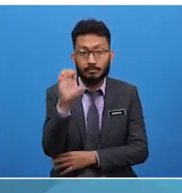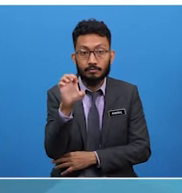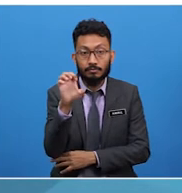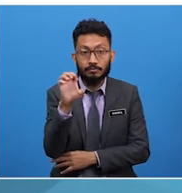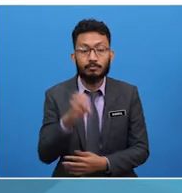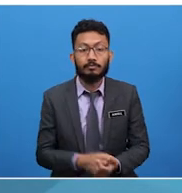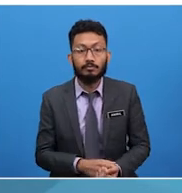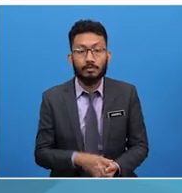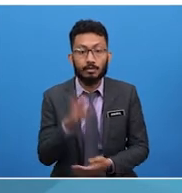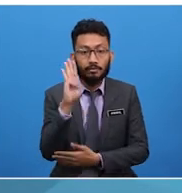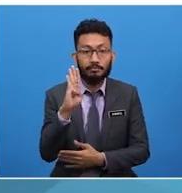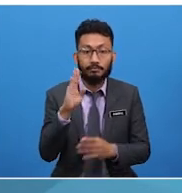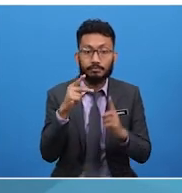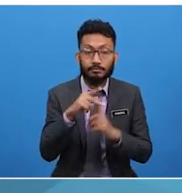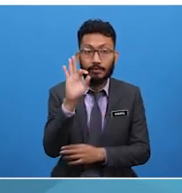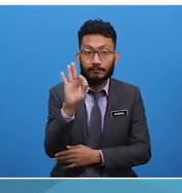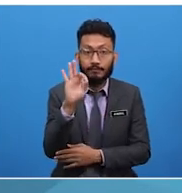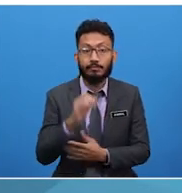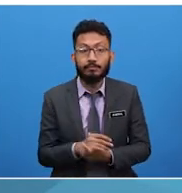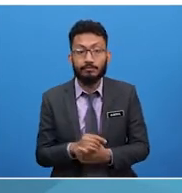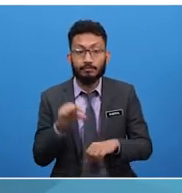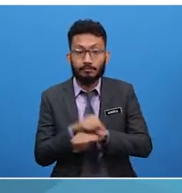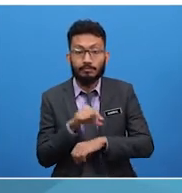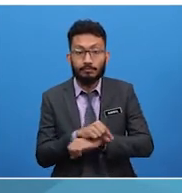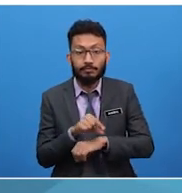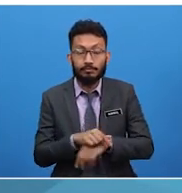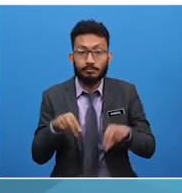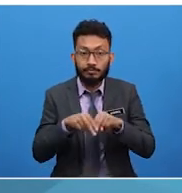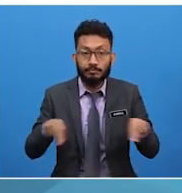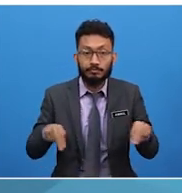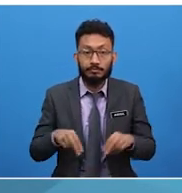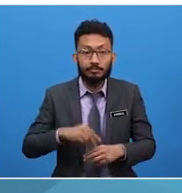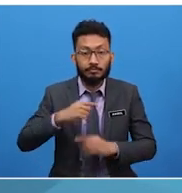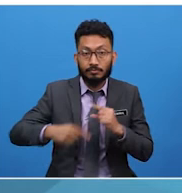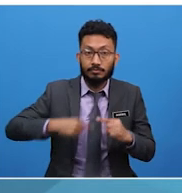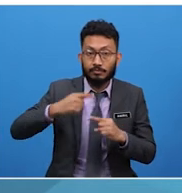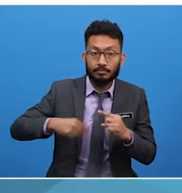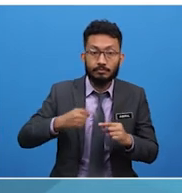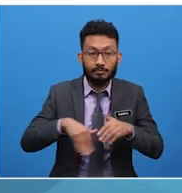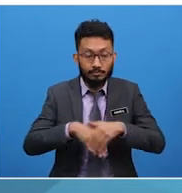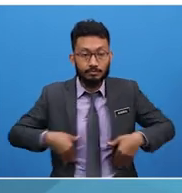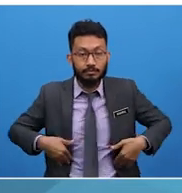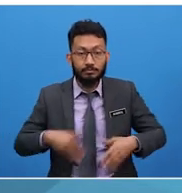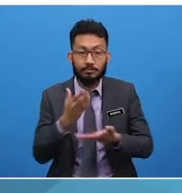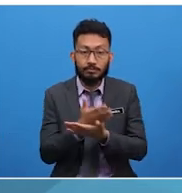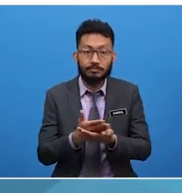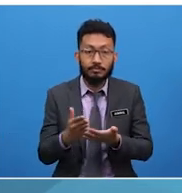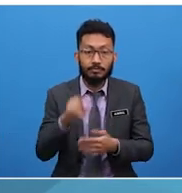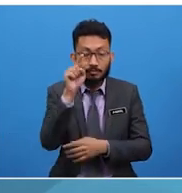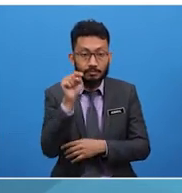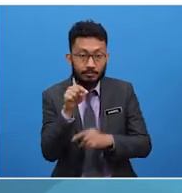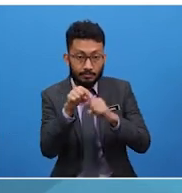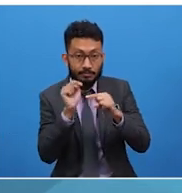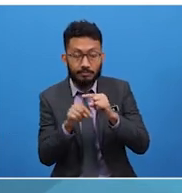titik F adalah dengan menggunakan formula ukuran keliling dada bahagi 4. Setelah